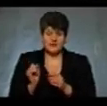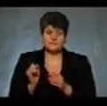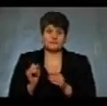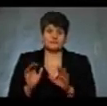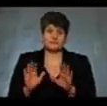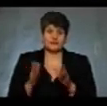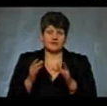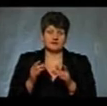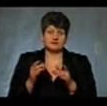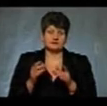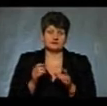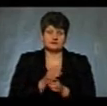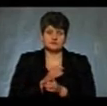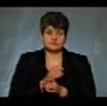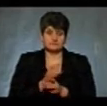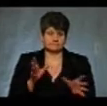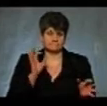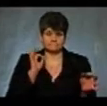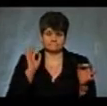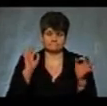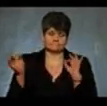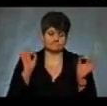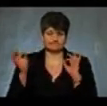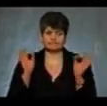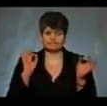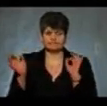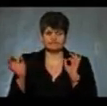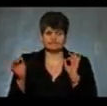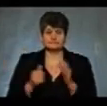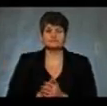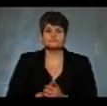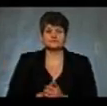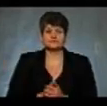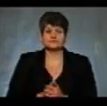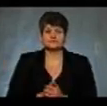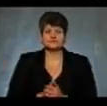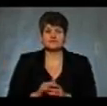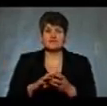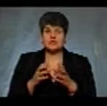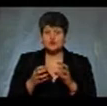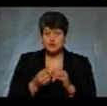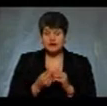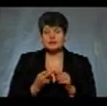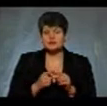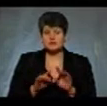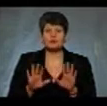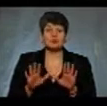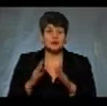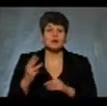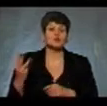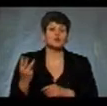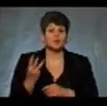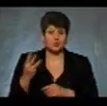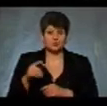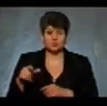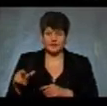щелчок, і безпосередньо після цього пролунав вибух. В результаті вказаної події троє